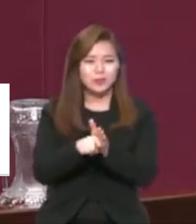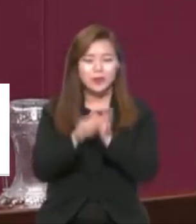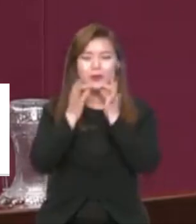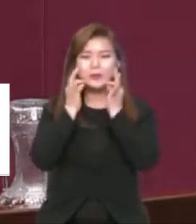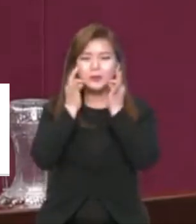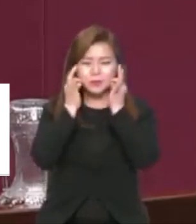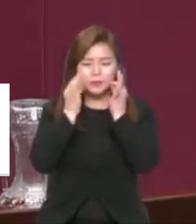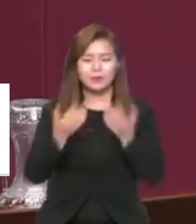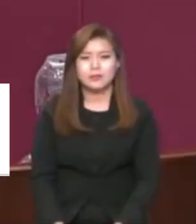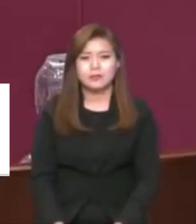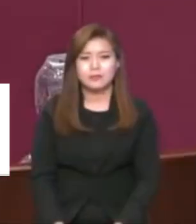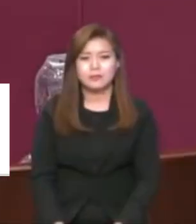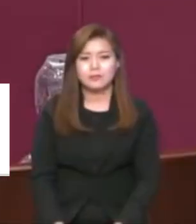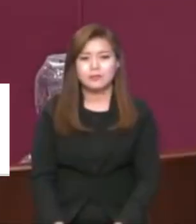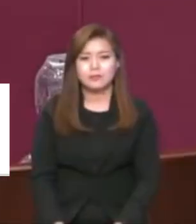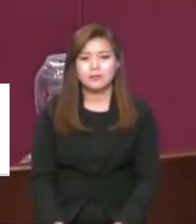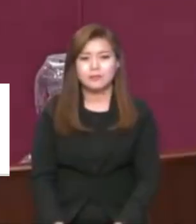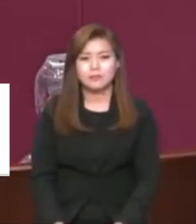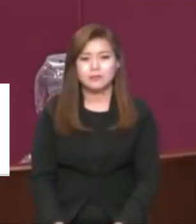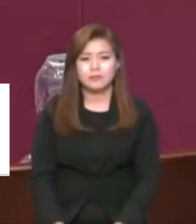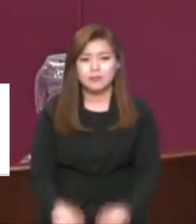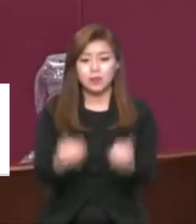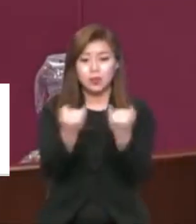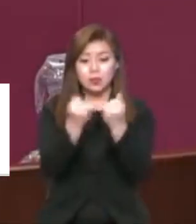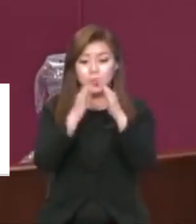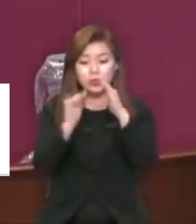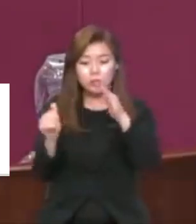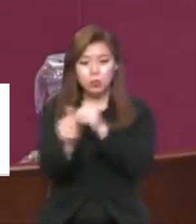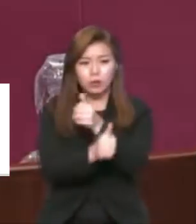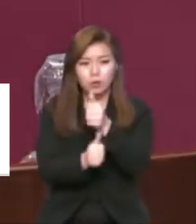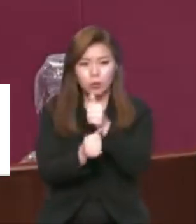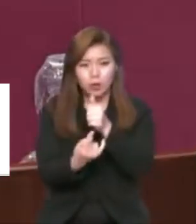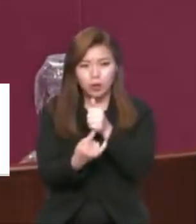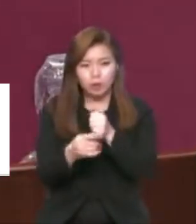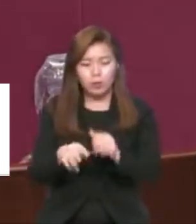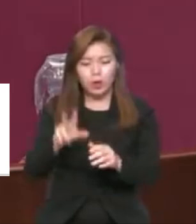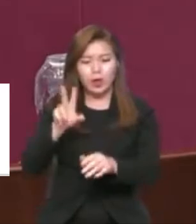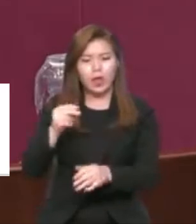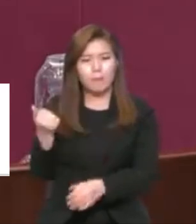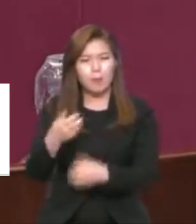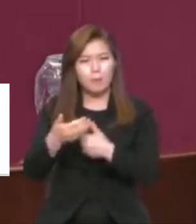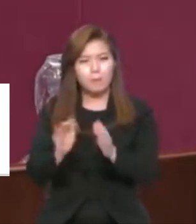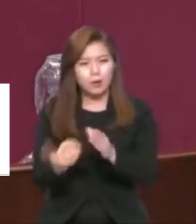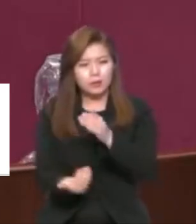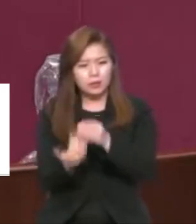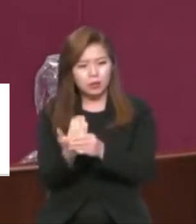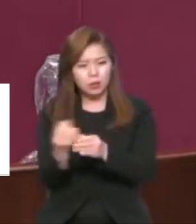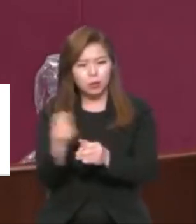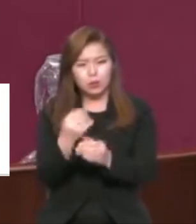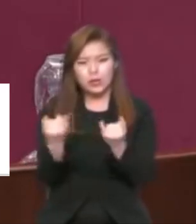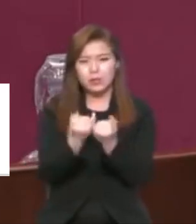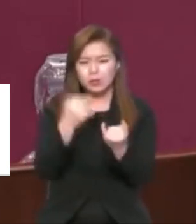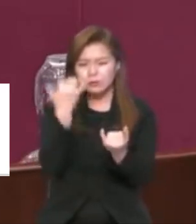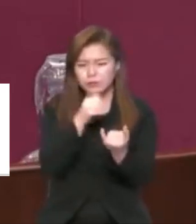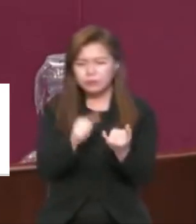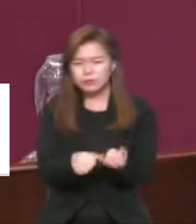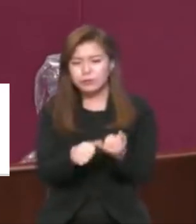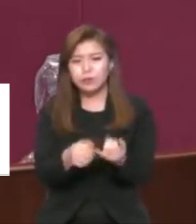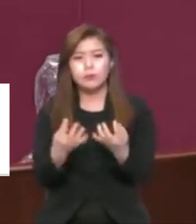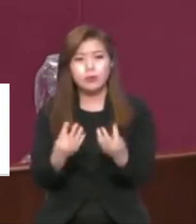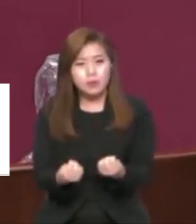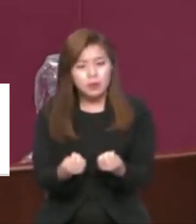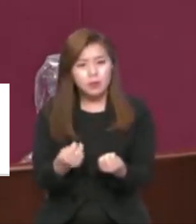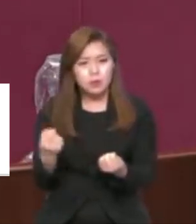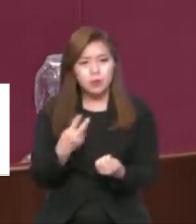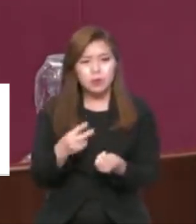최선을 다하도록 하겠습니다. 여성가족위원회는 N번방 사건 등 여성에 대한 폭력 문제와 유리천장으로